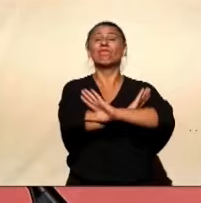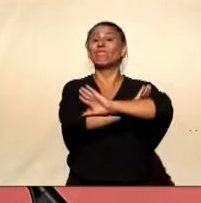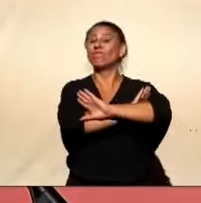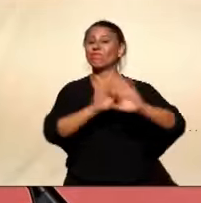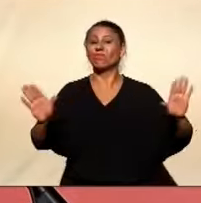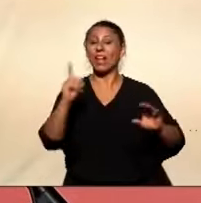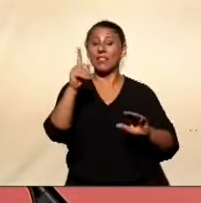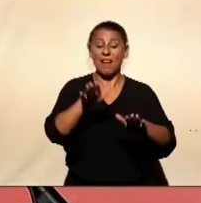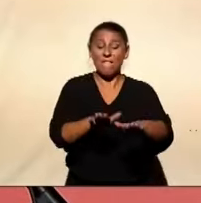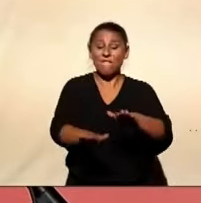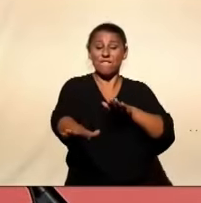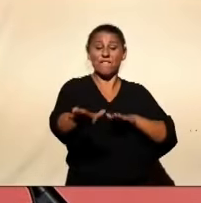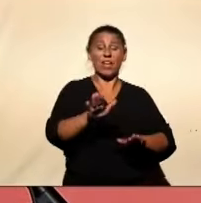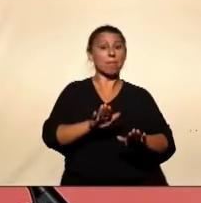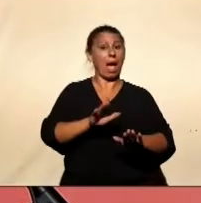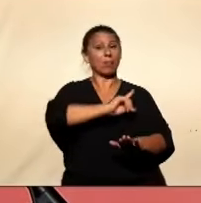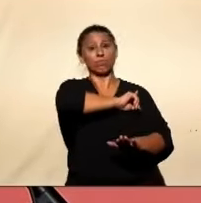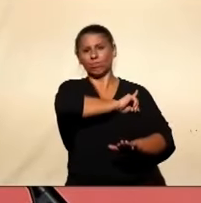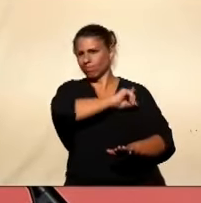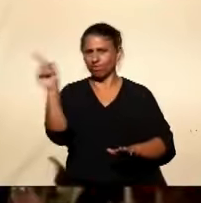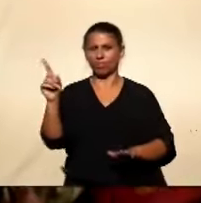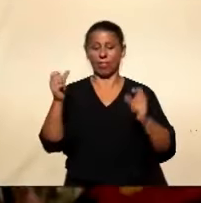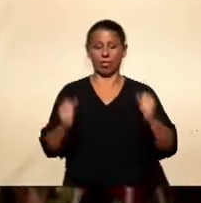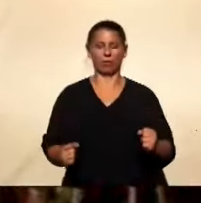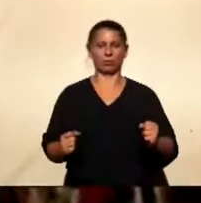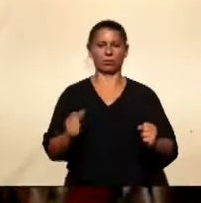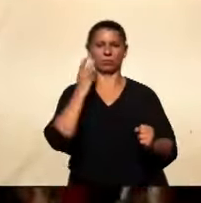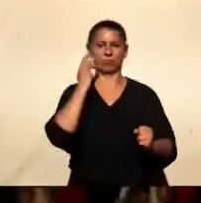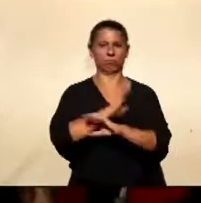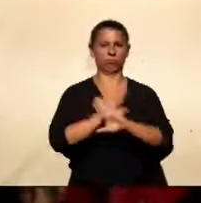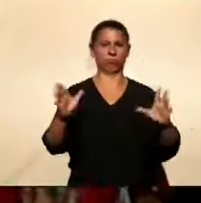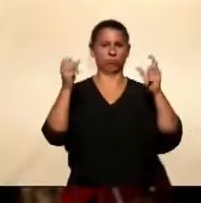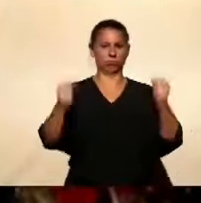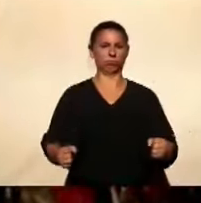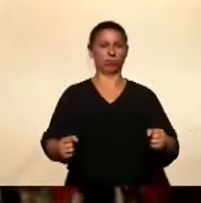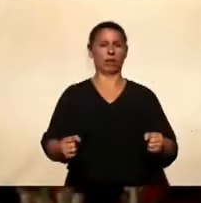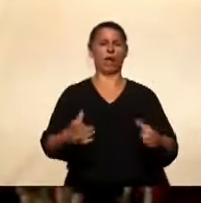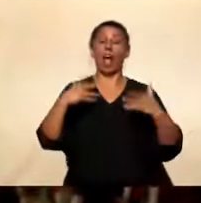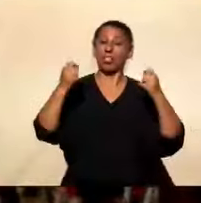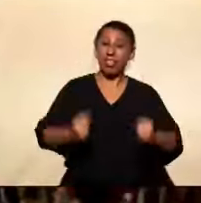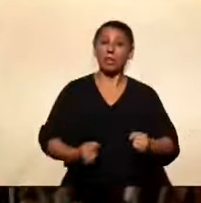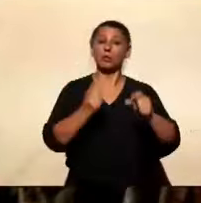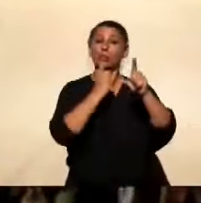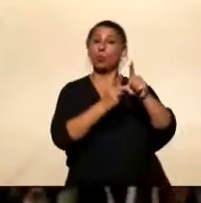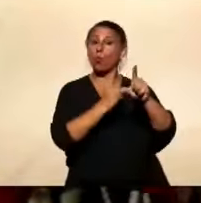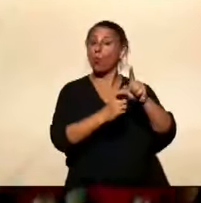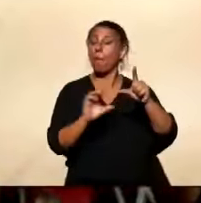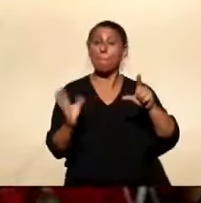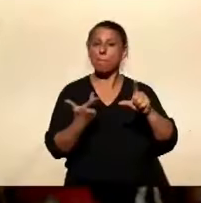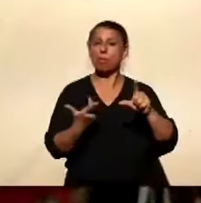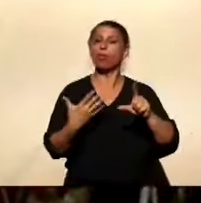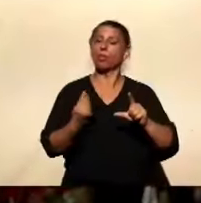έκανε βήμα πίσω από τη θέση του. Και η θέση του ΚΚΕ είναι να βρίσκεται